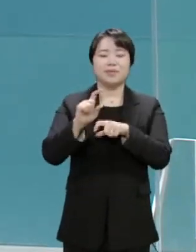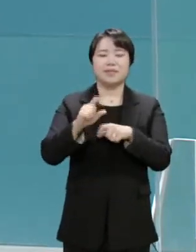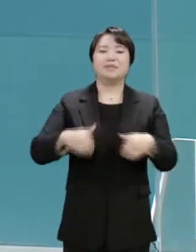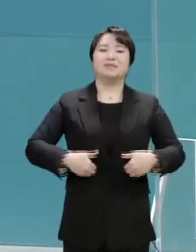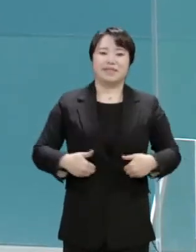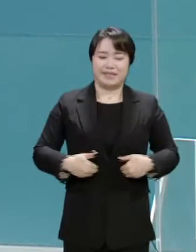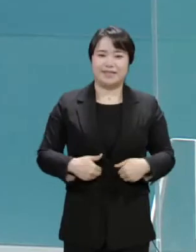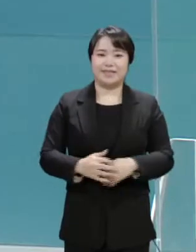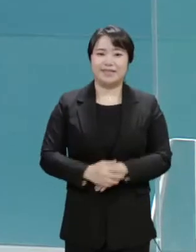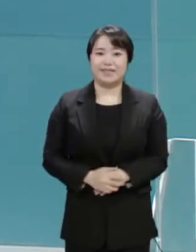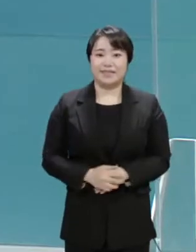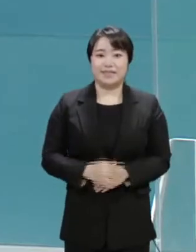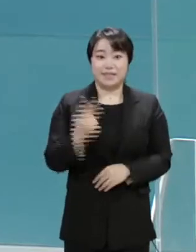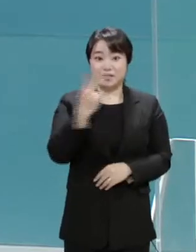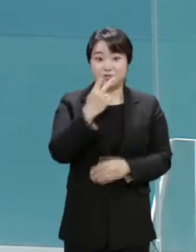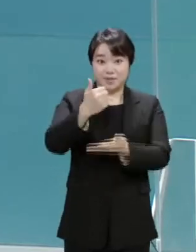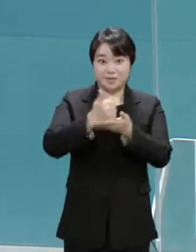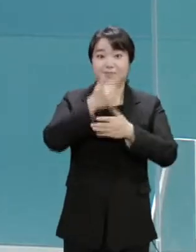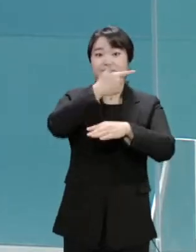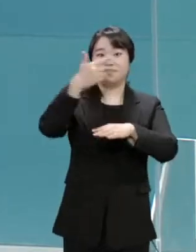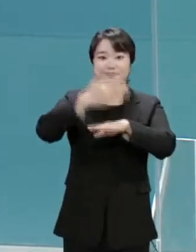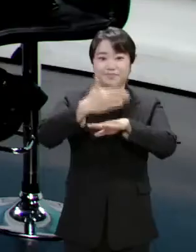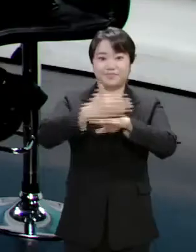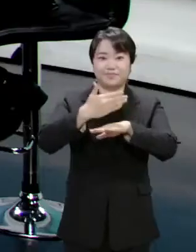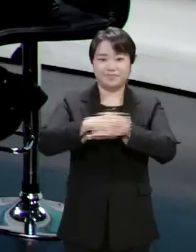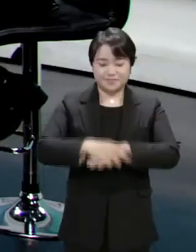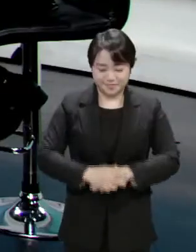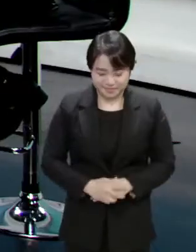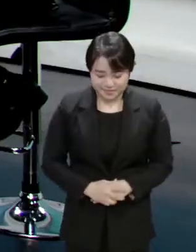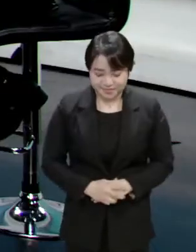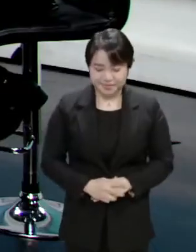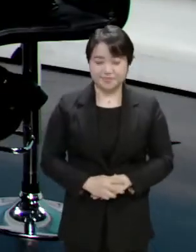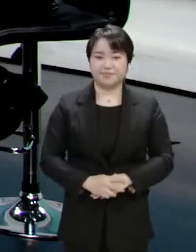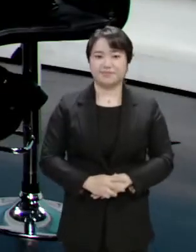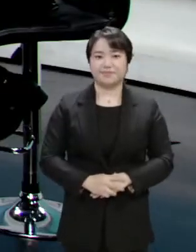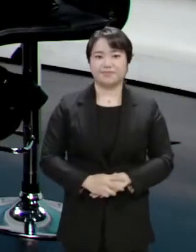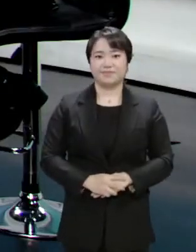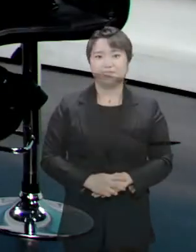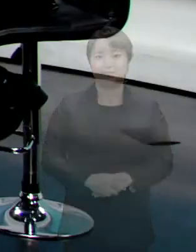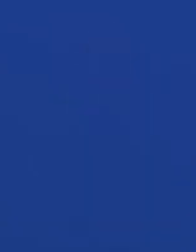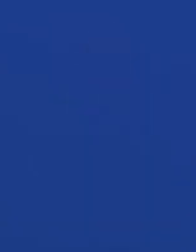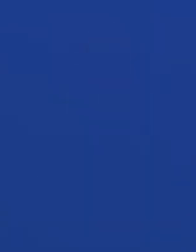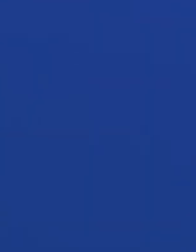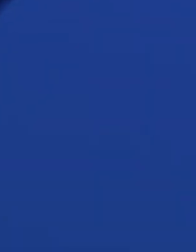시간이 됐으면 좋겠습니다. 네, 두 분 오늘 감사합니다. 네, 감사합니다.